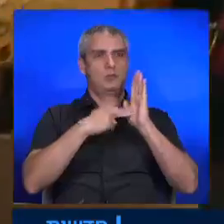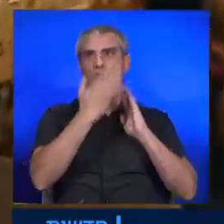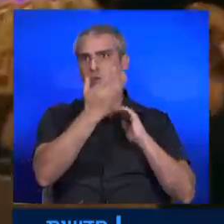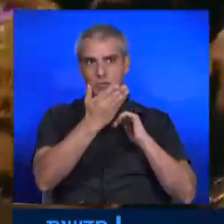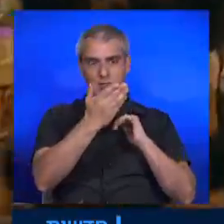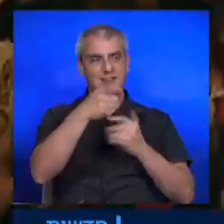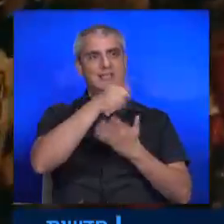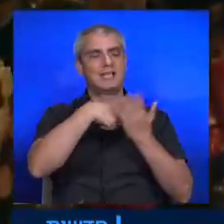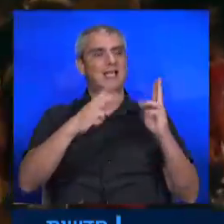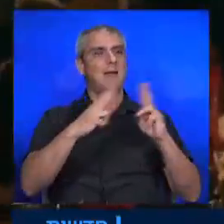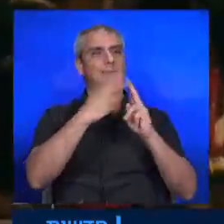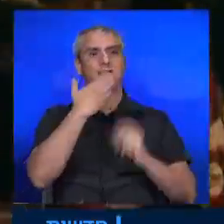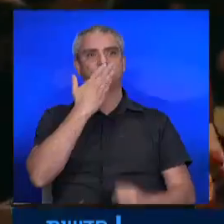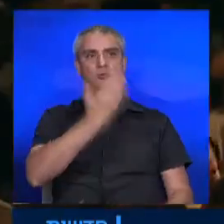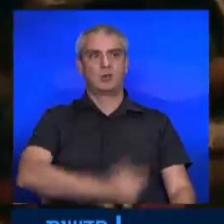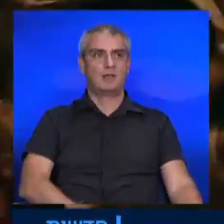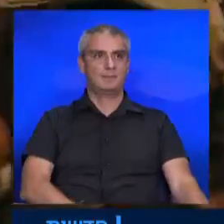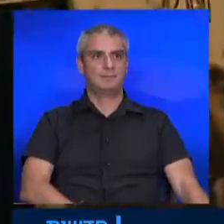בירושלים.